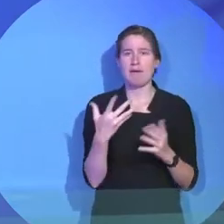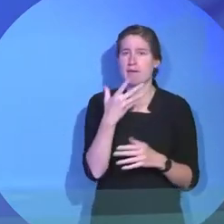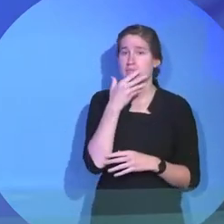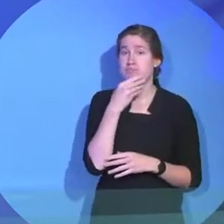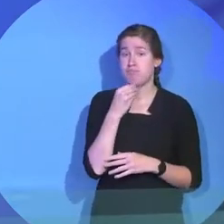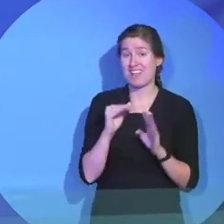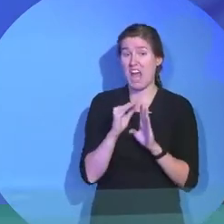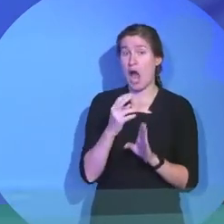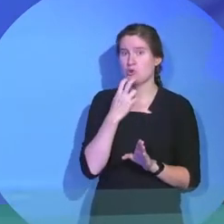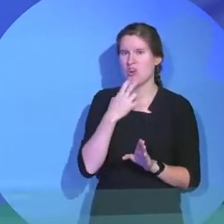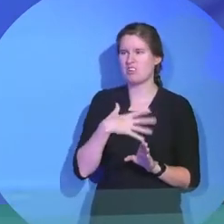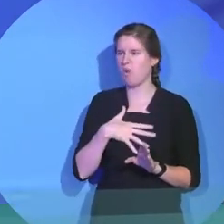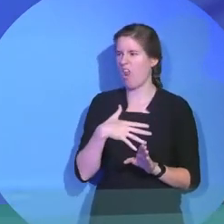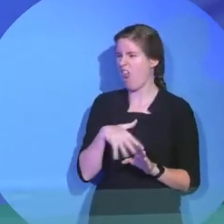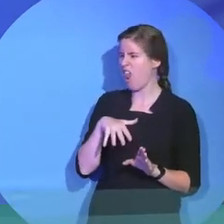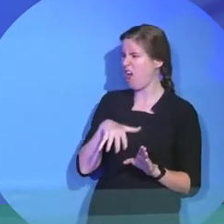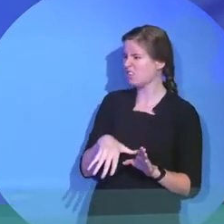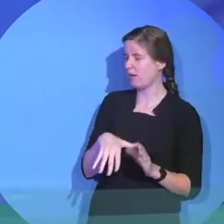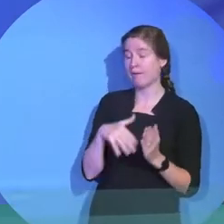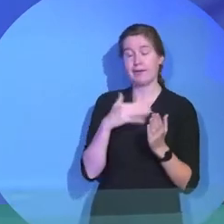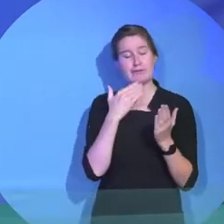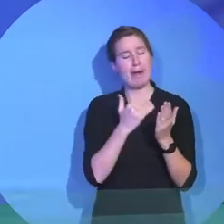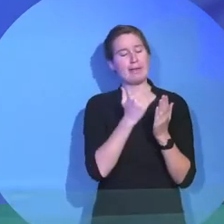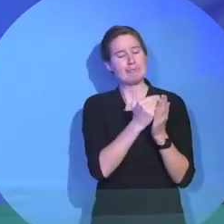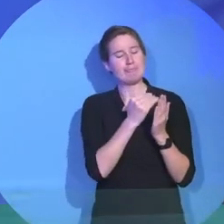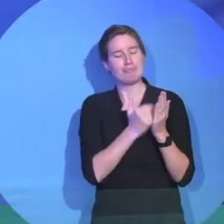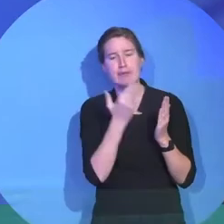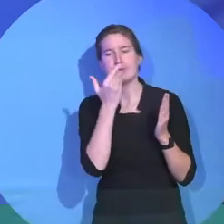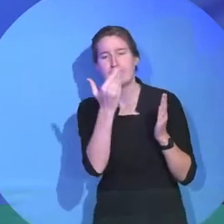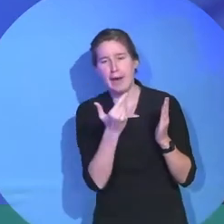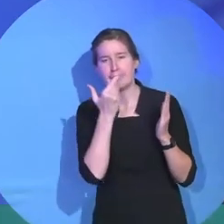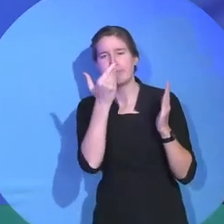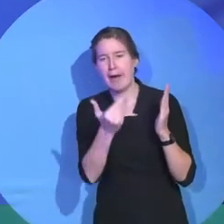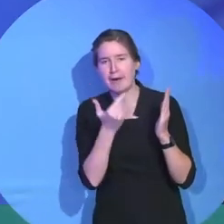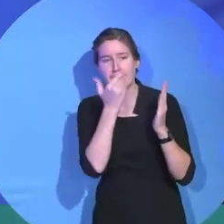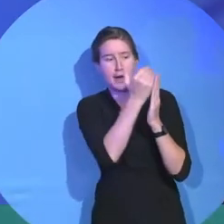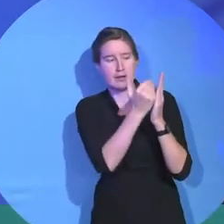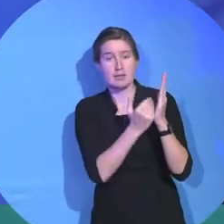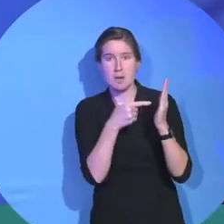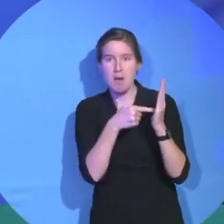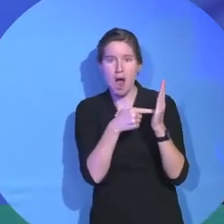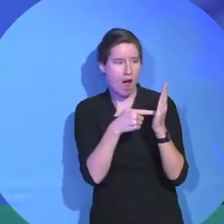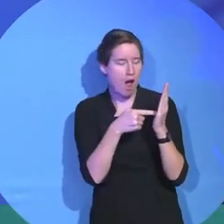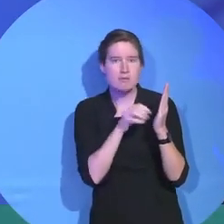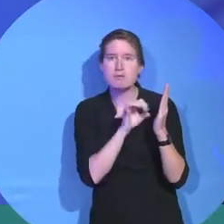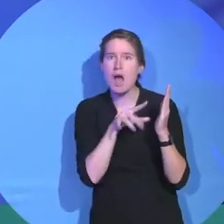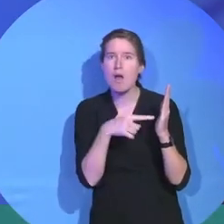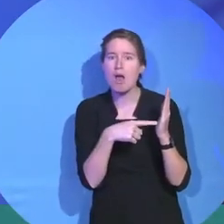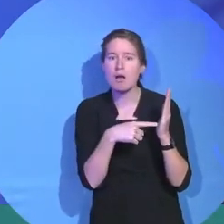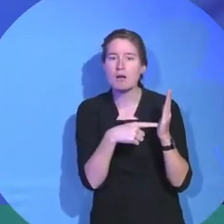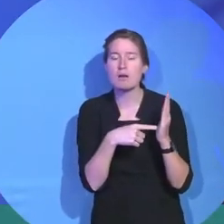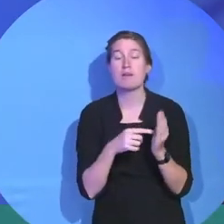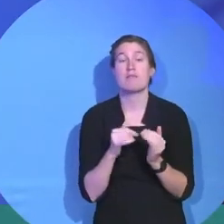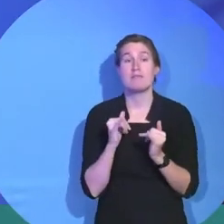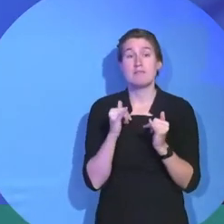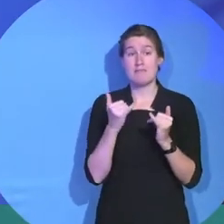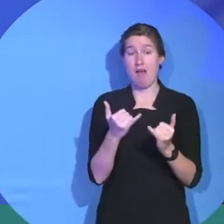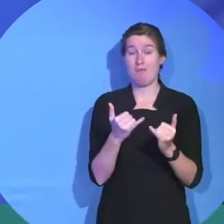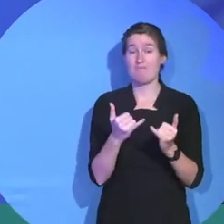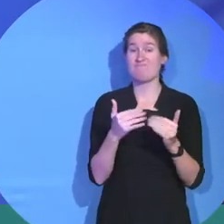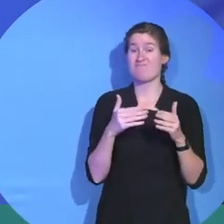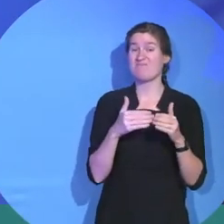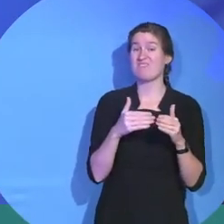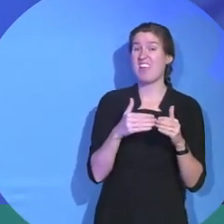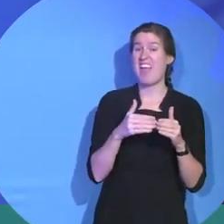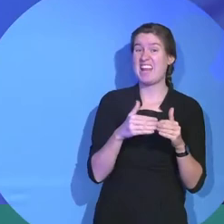ingewikkeld vinden om al die vragen langs te lopen. Ja. Terwijl het zijn vragen die wel degelijk aan het denken zetten. Ja, plus dat wij in onze hulpverlening juist horen dat de